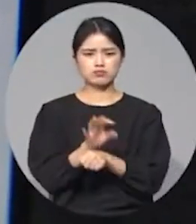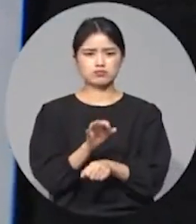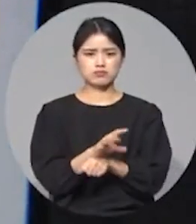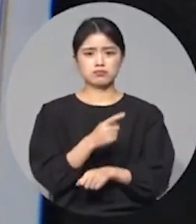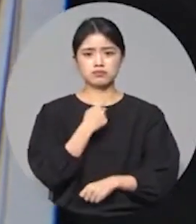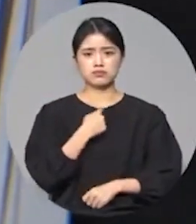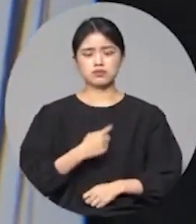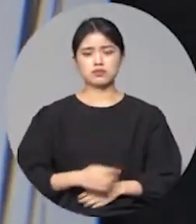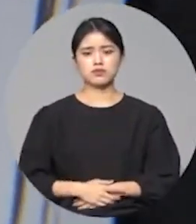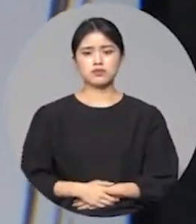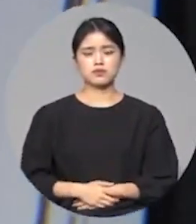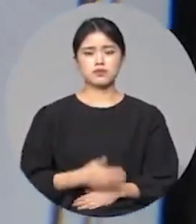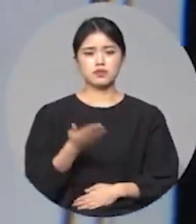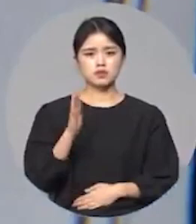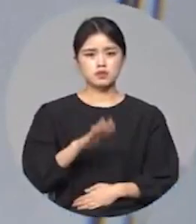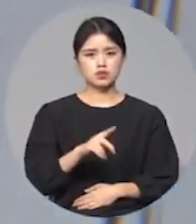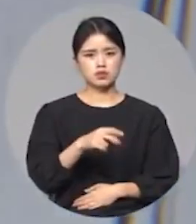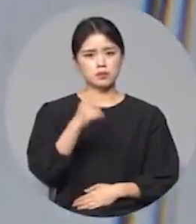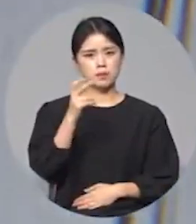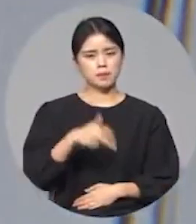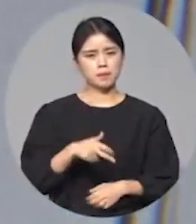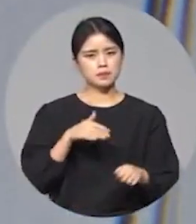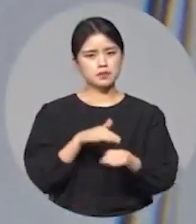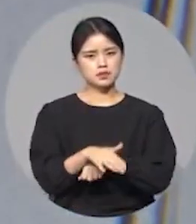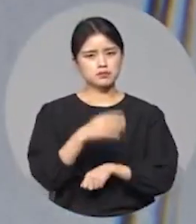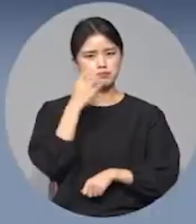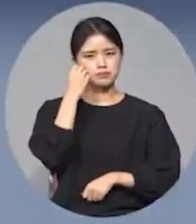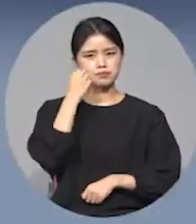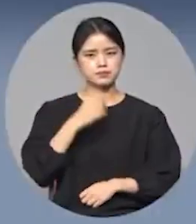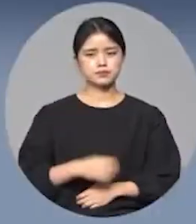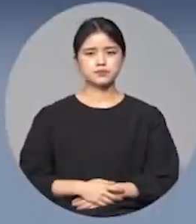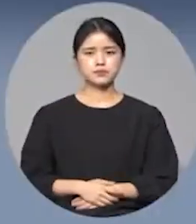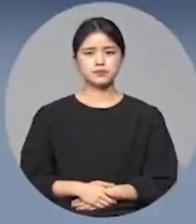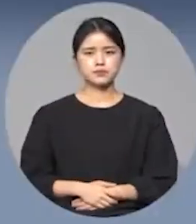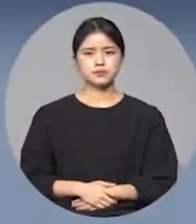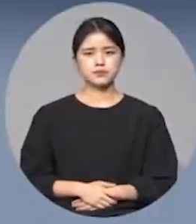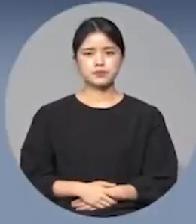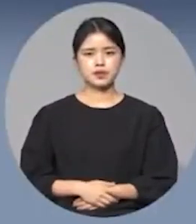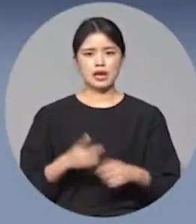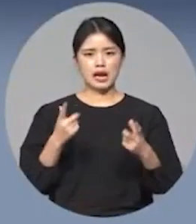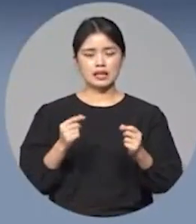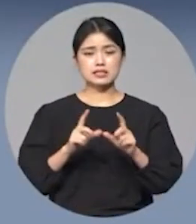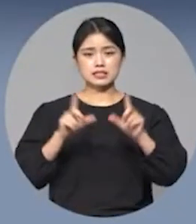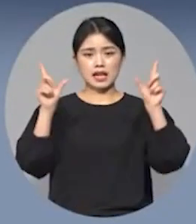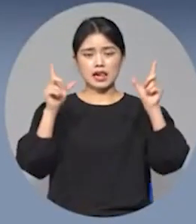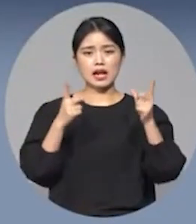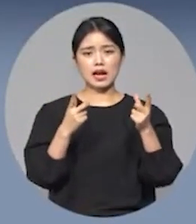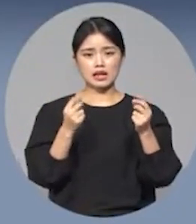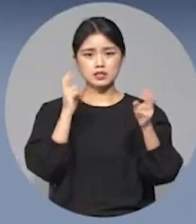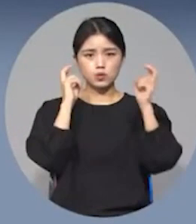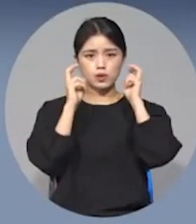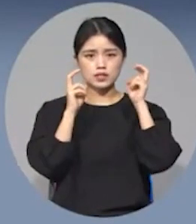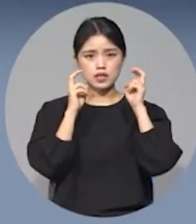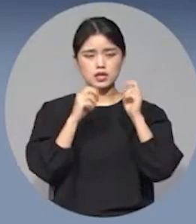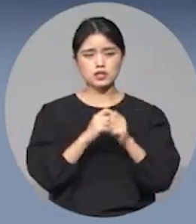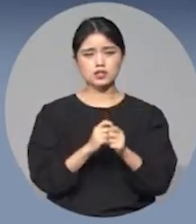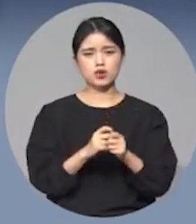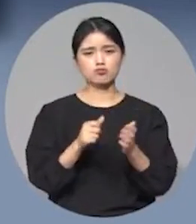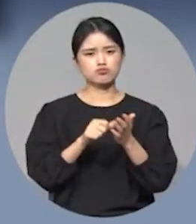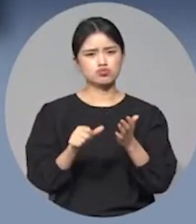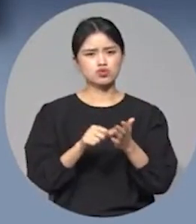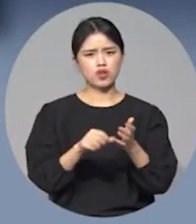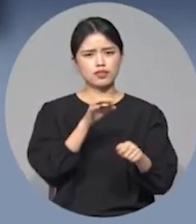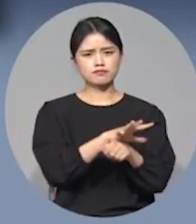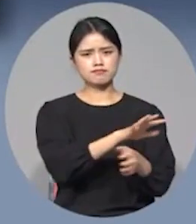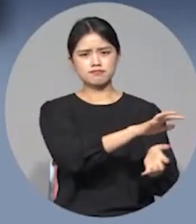구매해왔습니다. 그런데 결제 방식이 독특합니다. 같은 날 같은 업체에서 제품을 한꺼번에